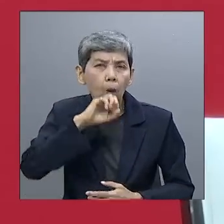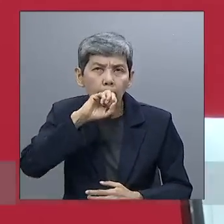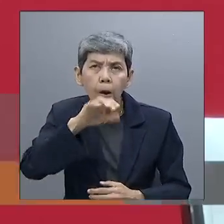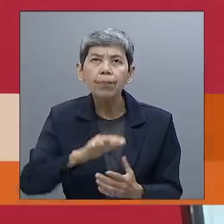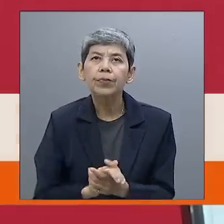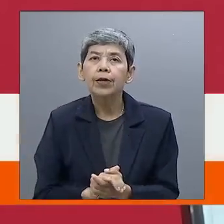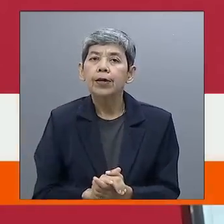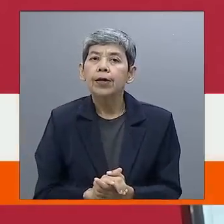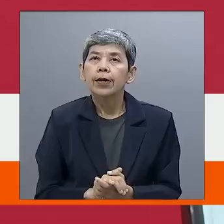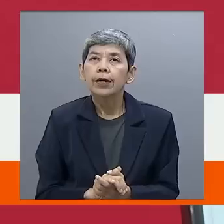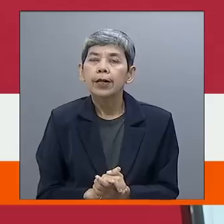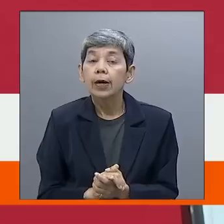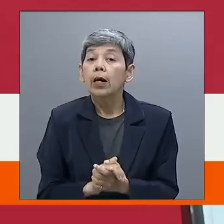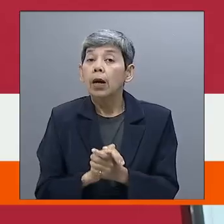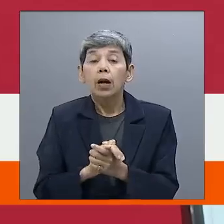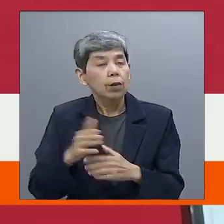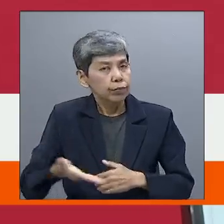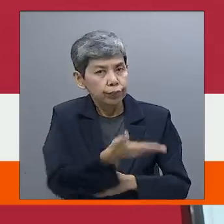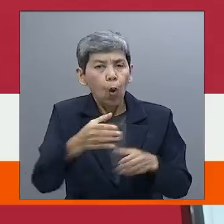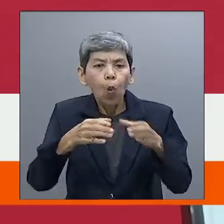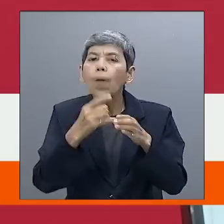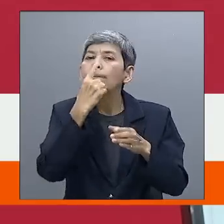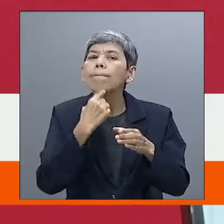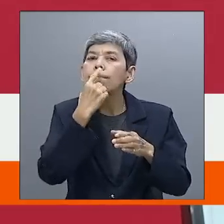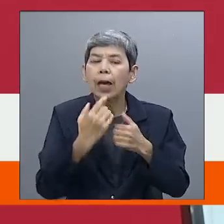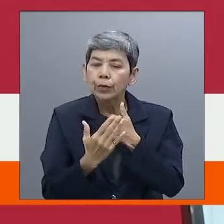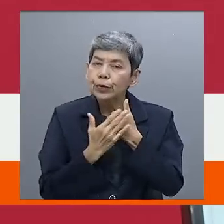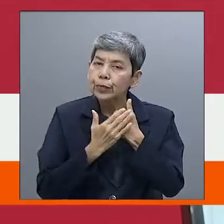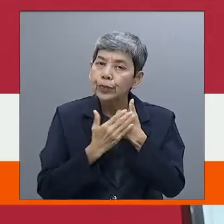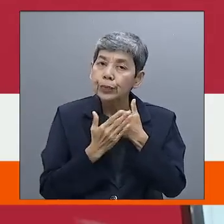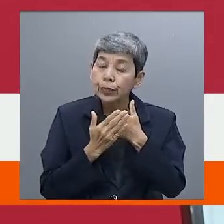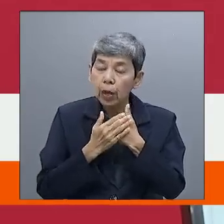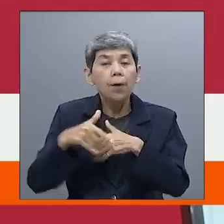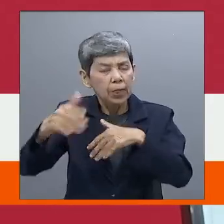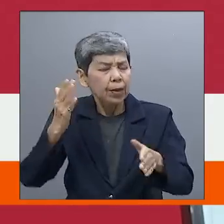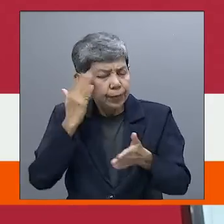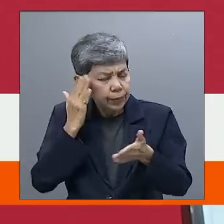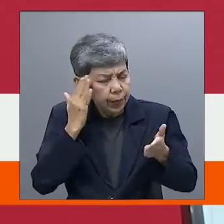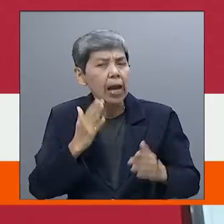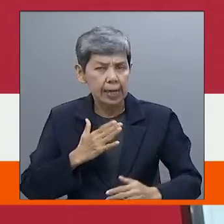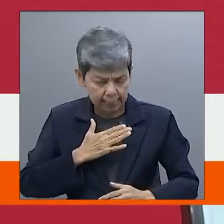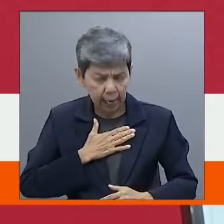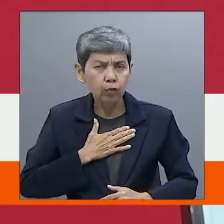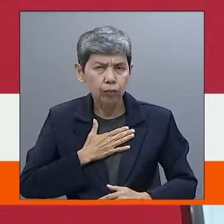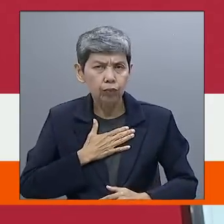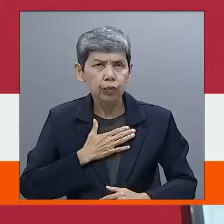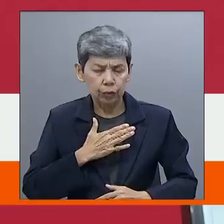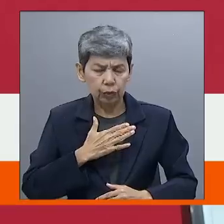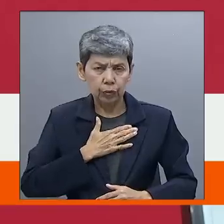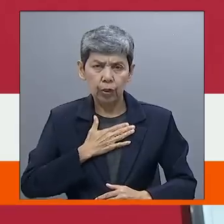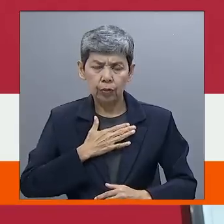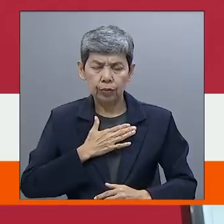กับพี่น้องกลุ่มเสื้อแดง FC พรรคเพื่อไทยและพี่น้องประชาชนด้วยความเคารพเรามั่นใจนะครับว่าด้วยเจตจำนง